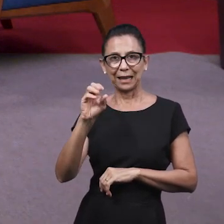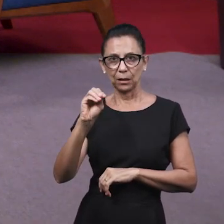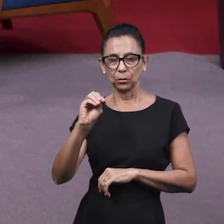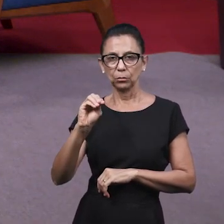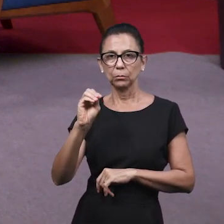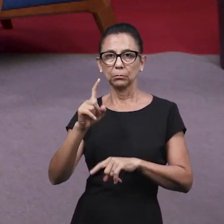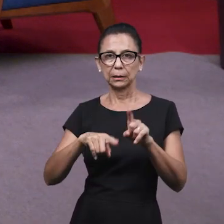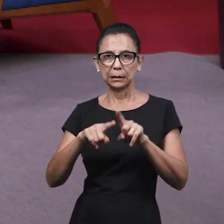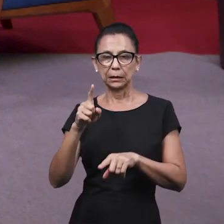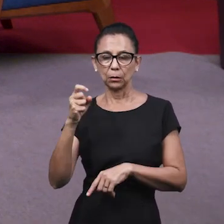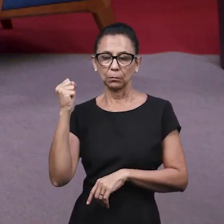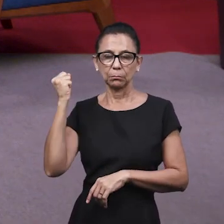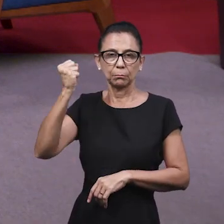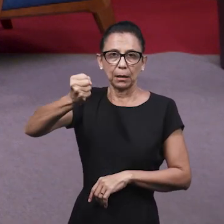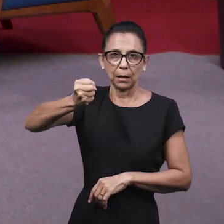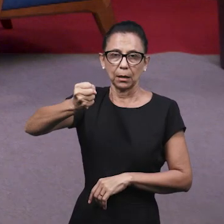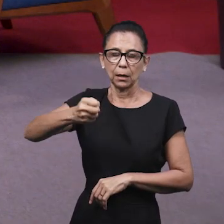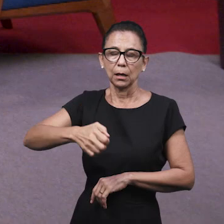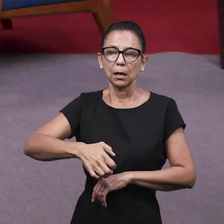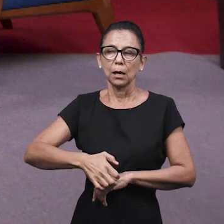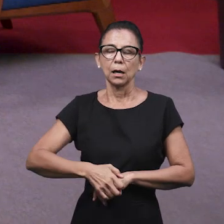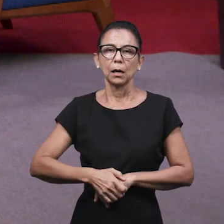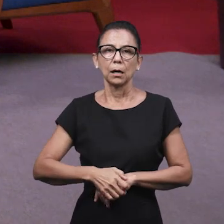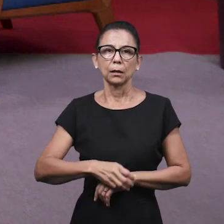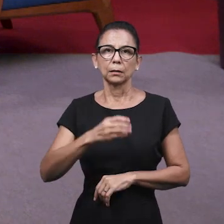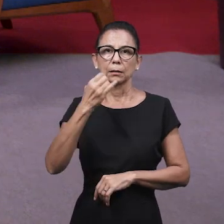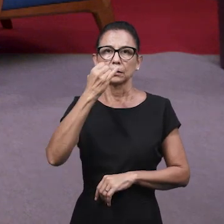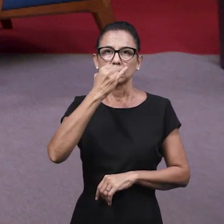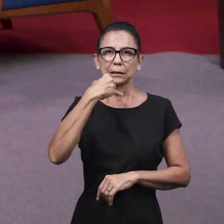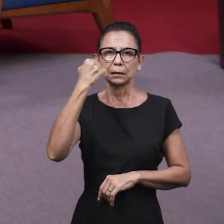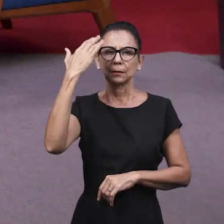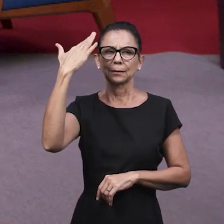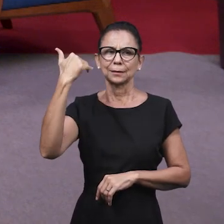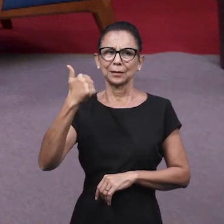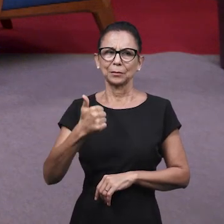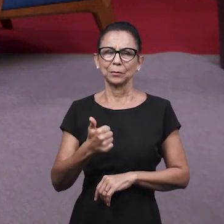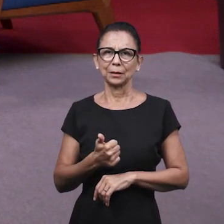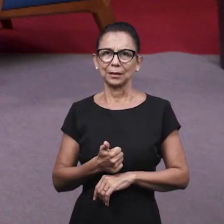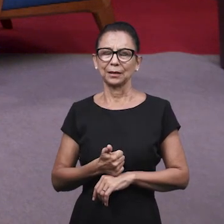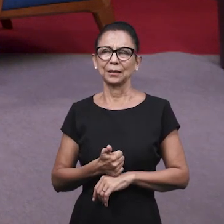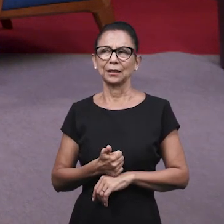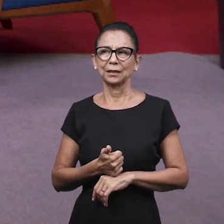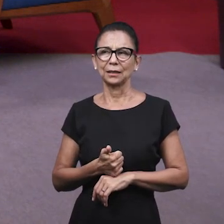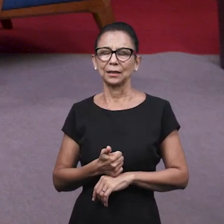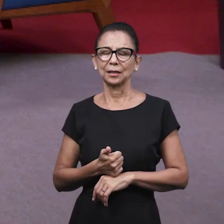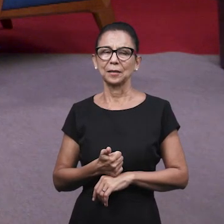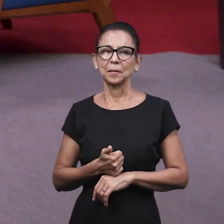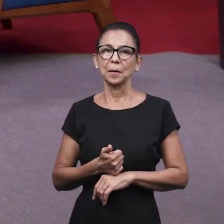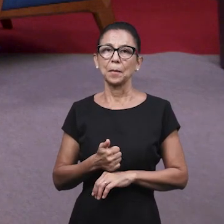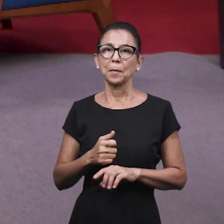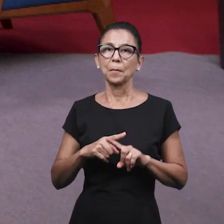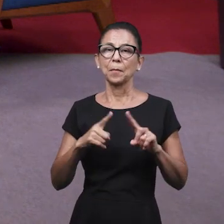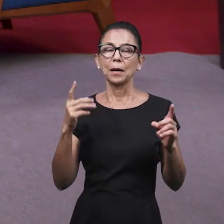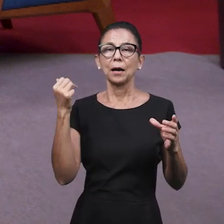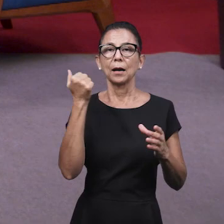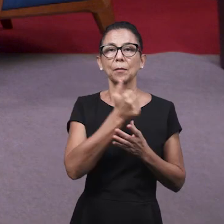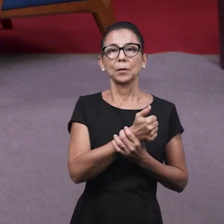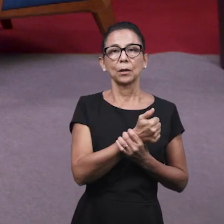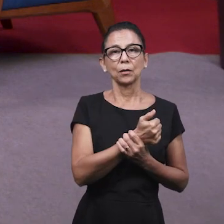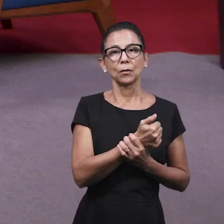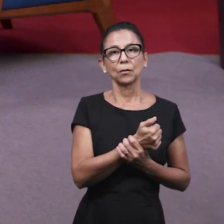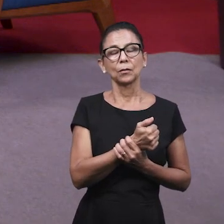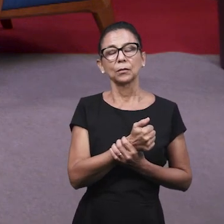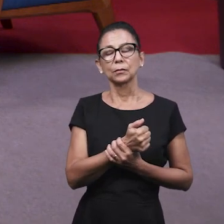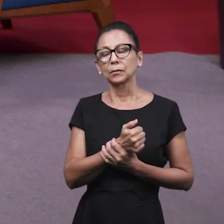a la réponse, n'est-ce pas? Dieu va pouvoir pour soi mon fils, l'agneau. Soudain,